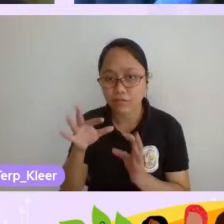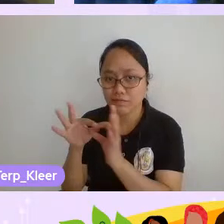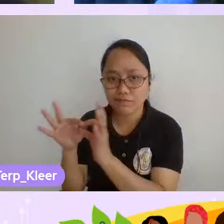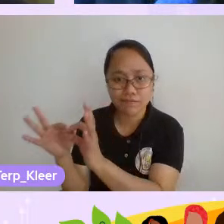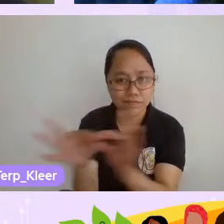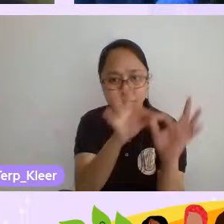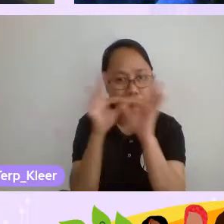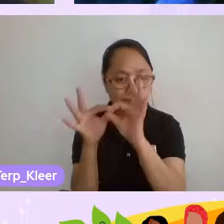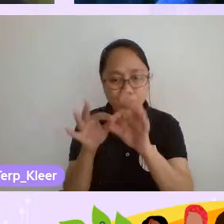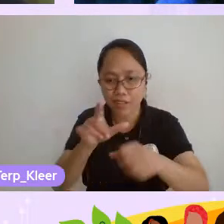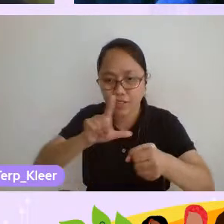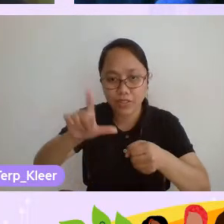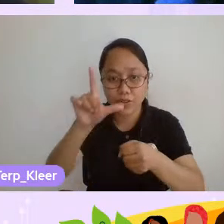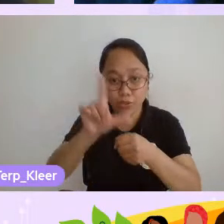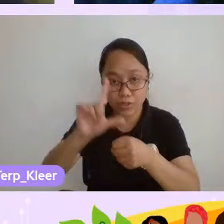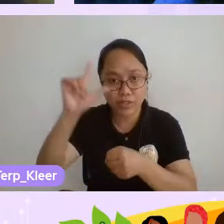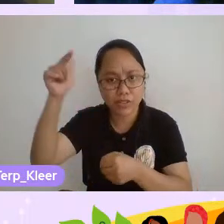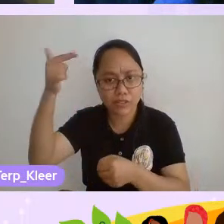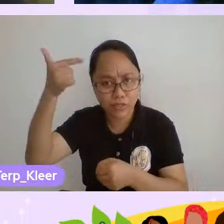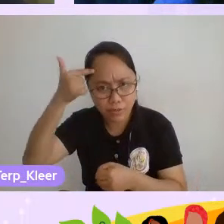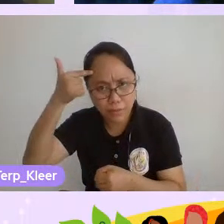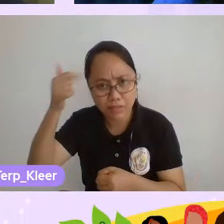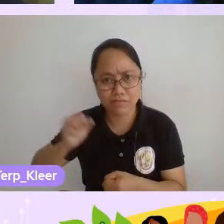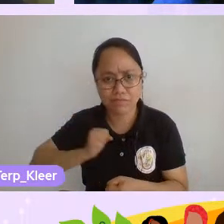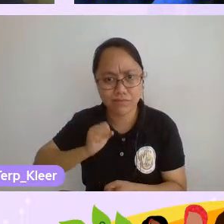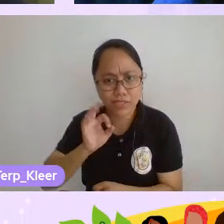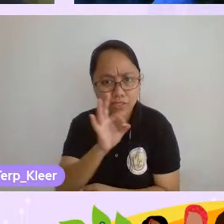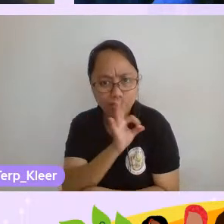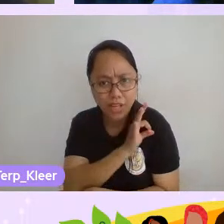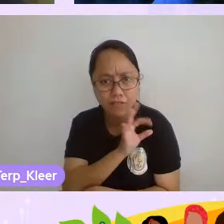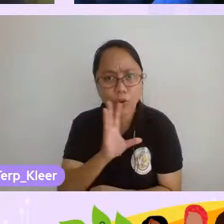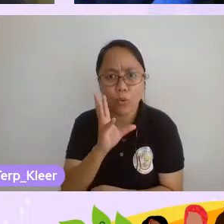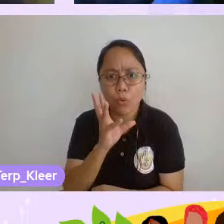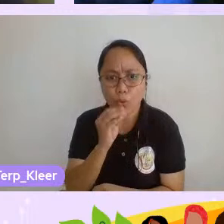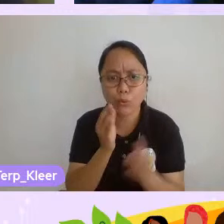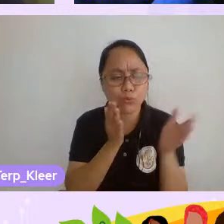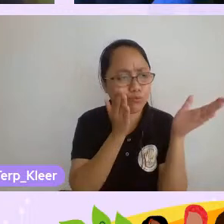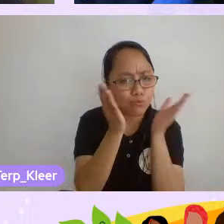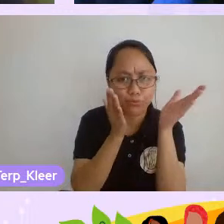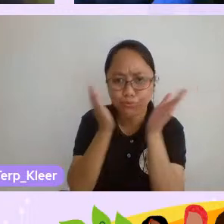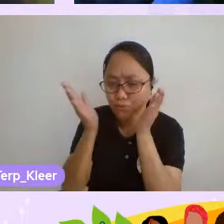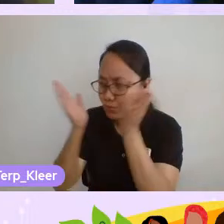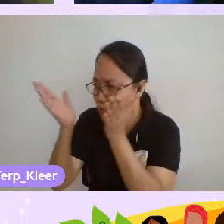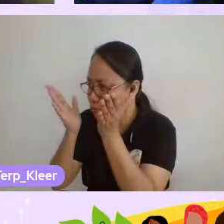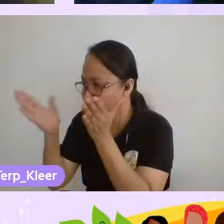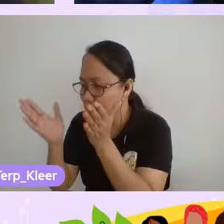local government units. And ang nangangasiwa po sa atin ay ang